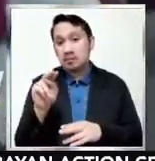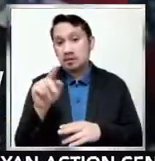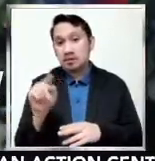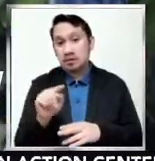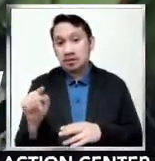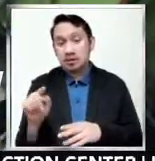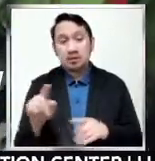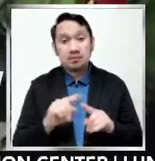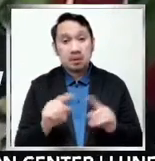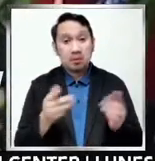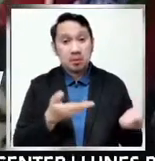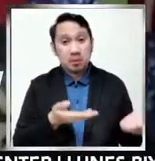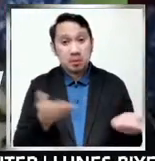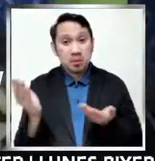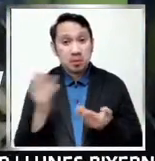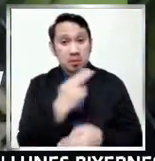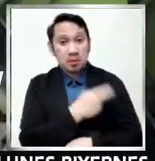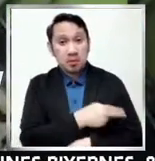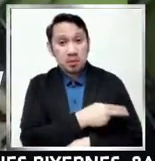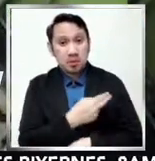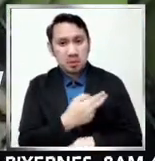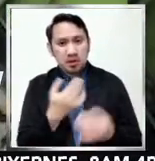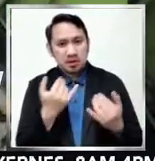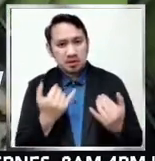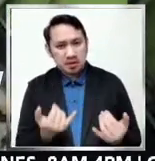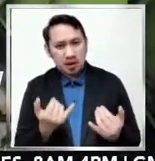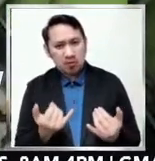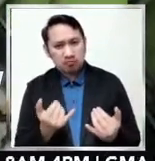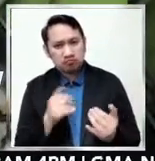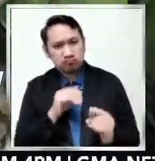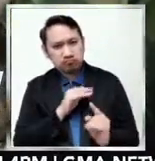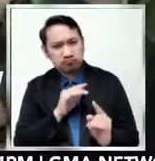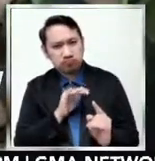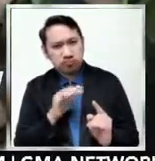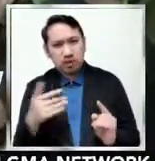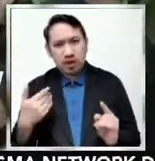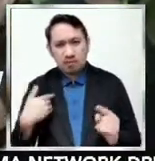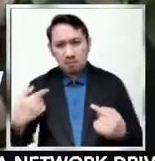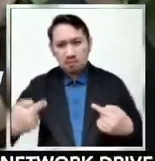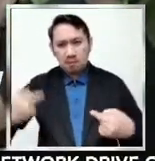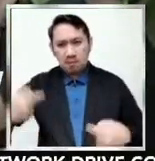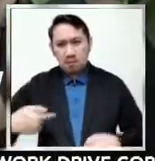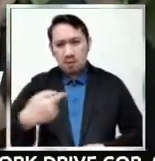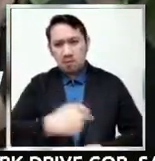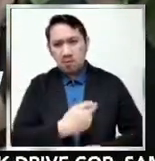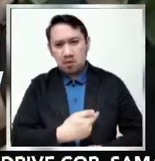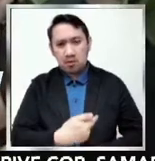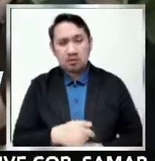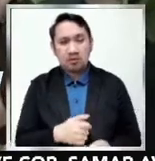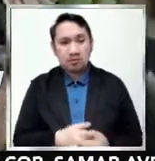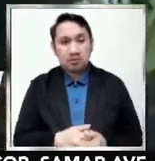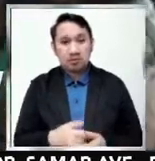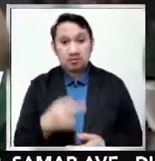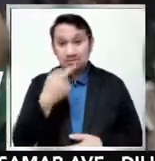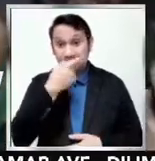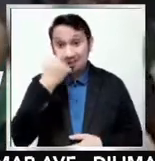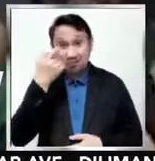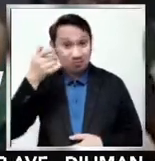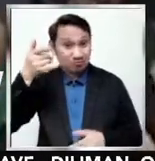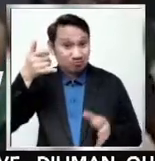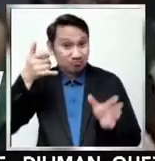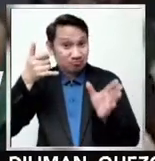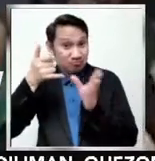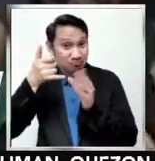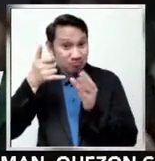sa pagamutan at ngayon inoobserbahan matapos magtamo ng mga tama ng bala sa katawan. Dahil sa kuha ng CCTV na kilala ang